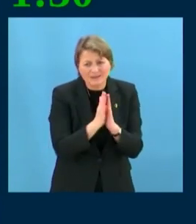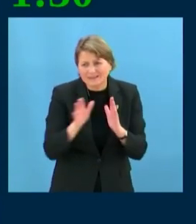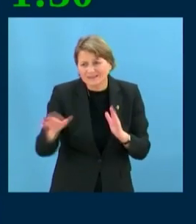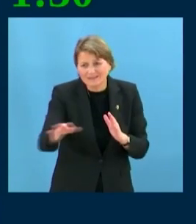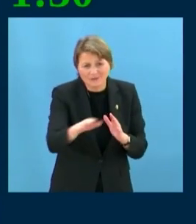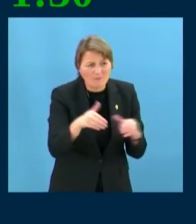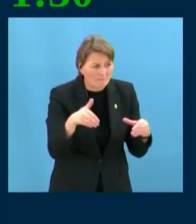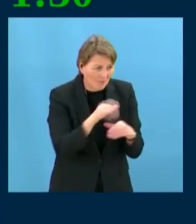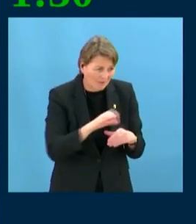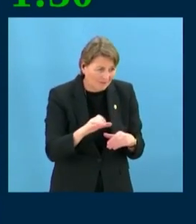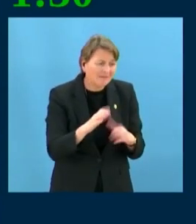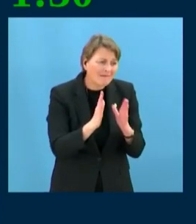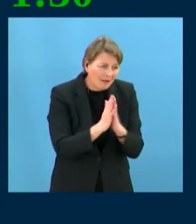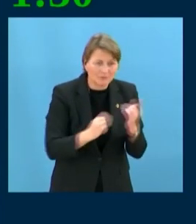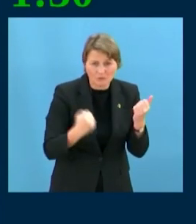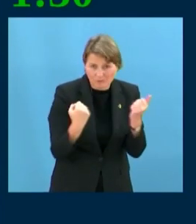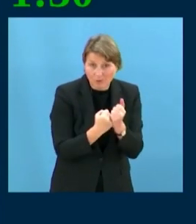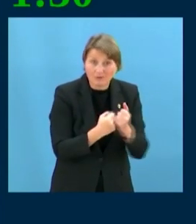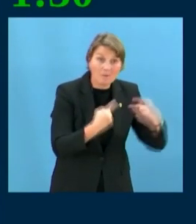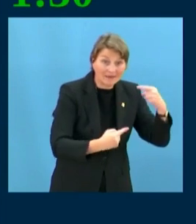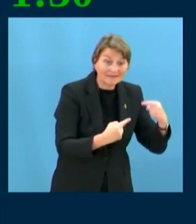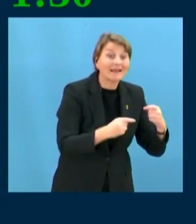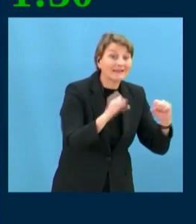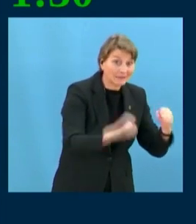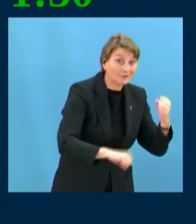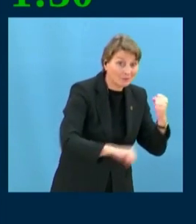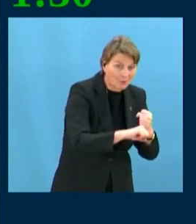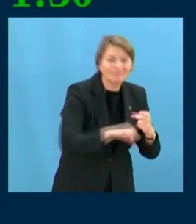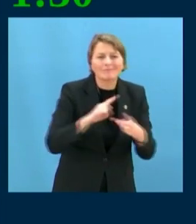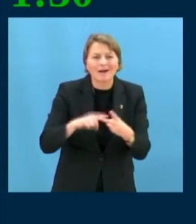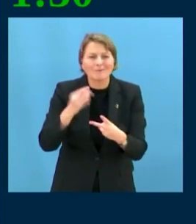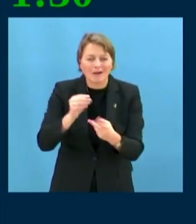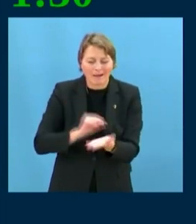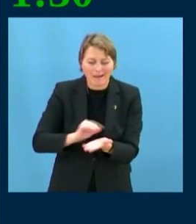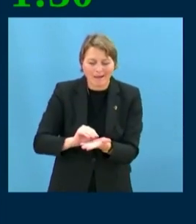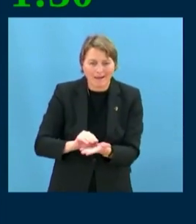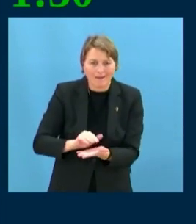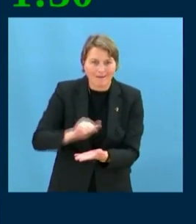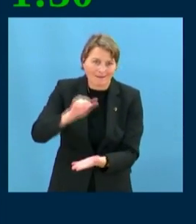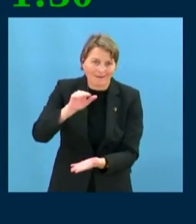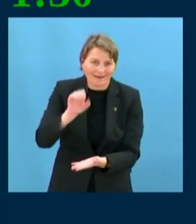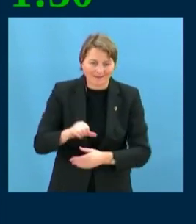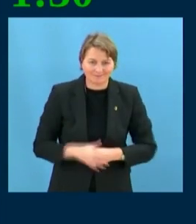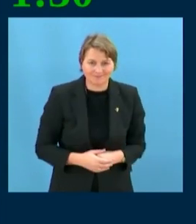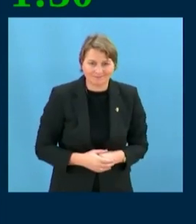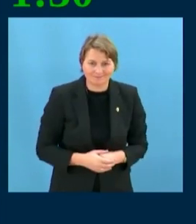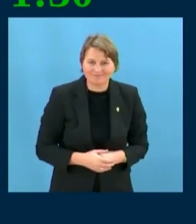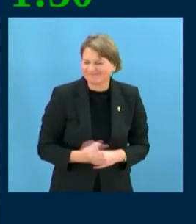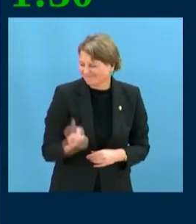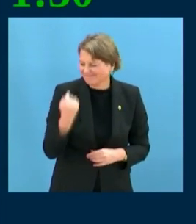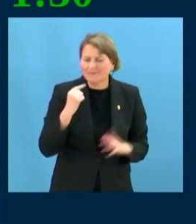paha biçilemez tüm üye Devletleri yetkilerini hem siyasi hem de Mali açıdan